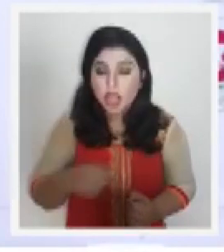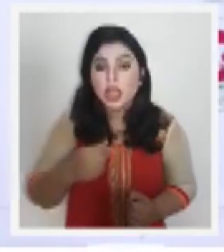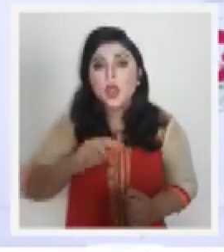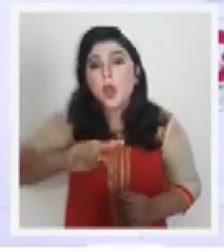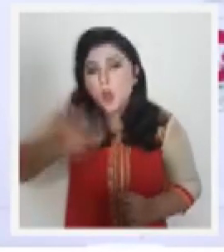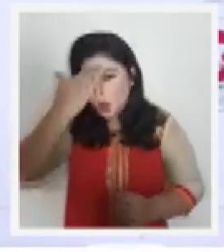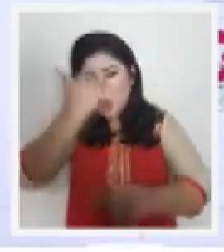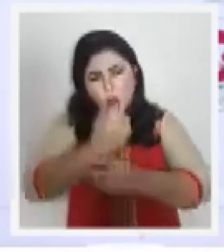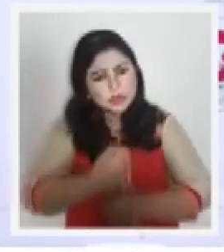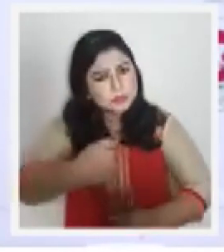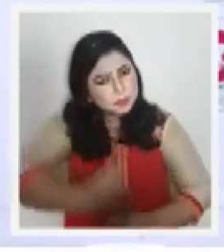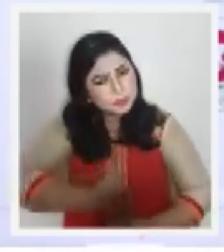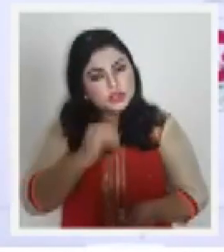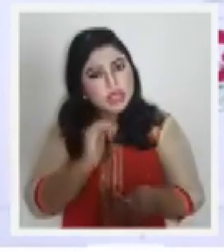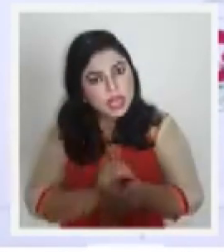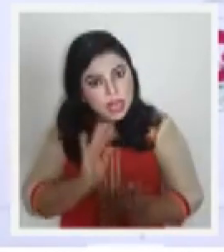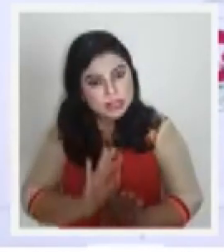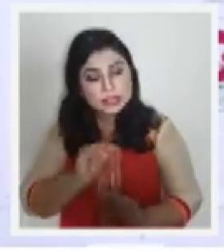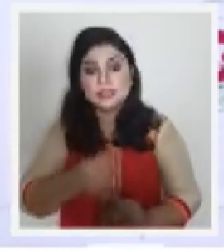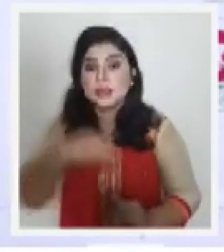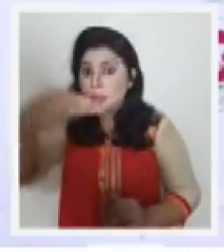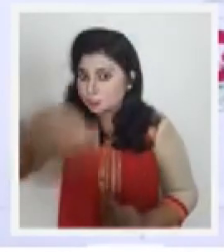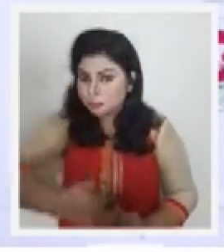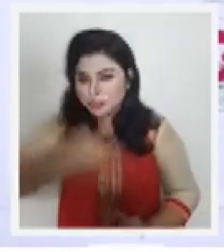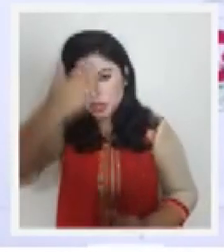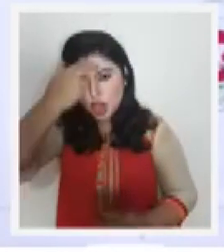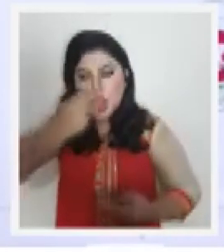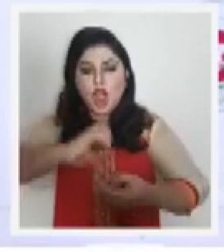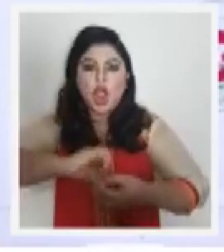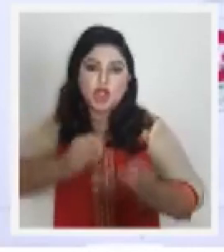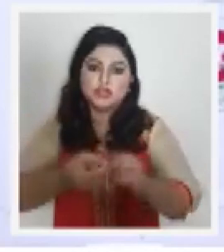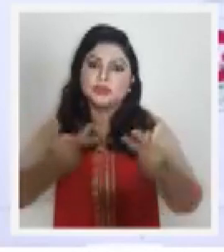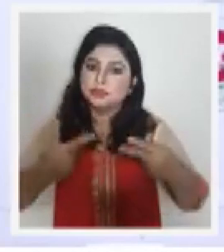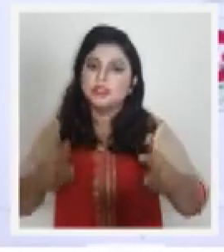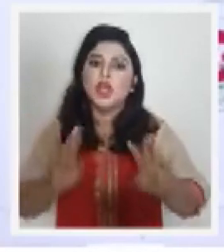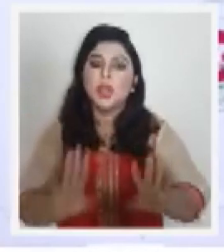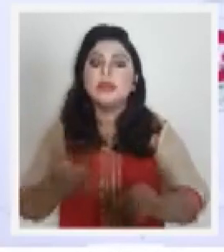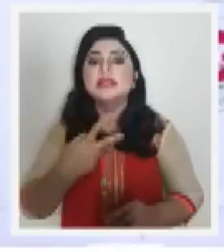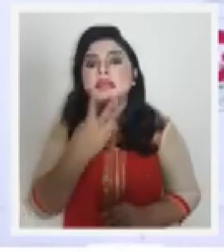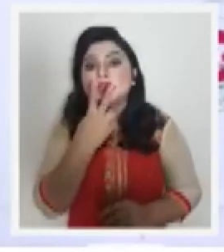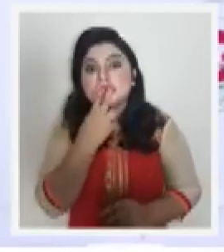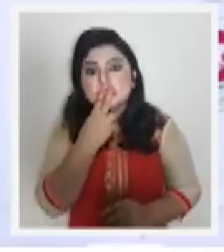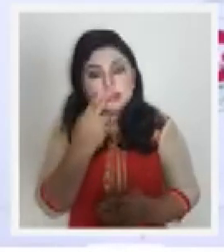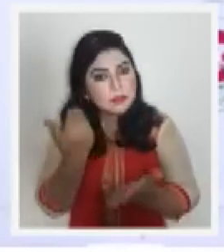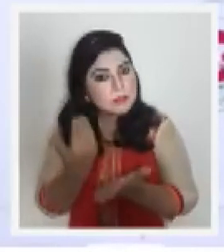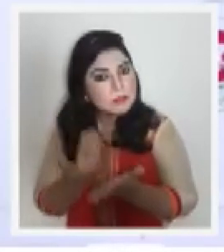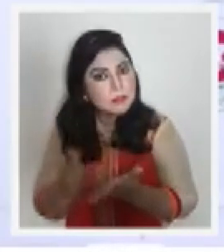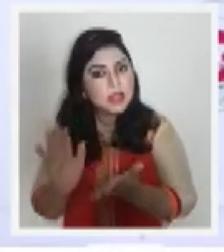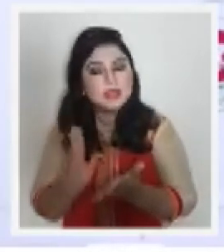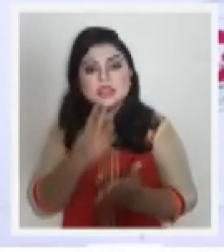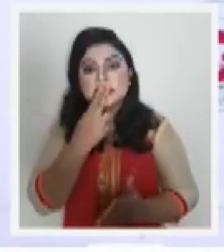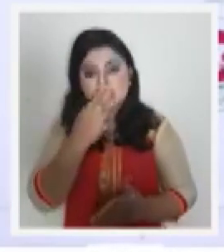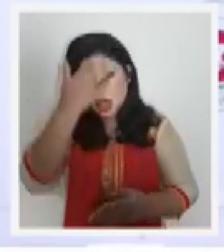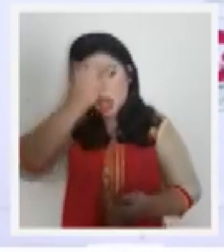এবং যাদের অসংক্রামক ব্যাধি আছে তারা আরও অনেক বেশি সতর্ক এবং সচেতন থাকতে হবে, কারণ তাদের